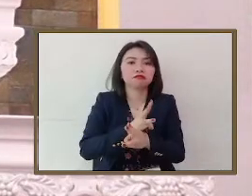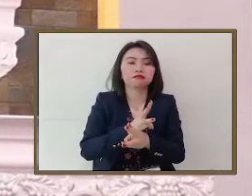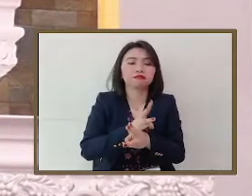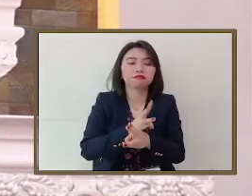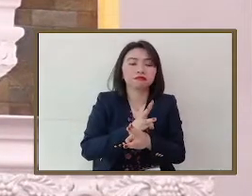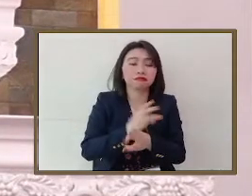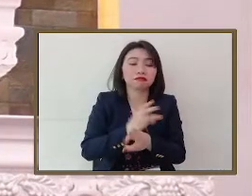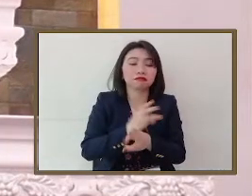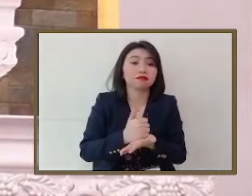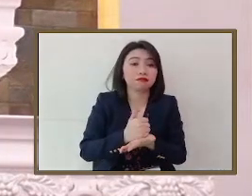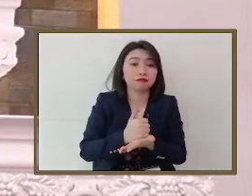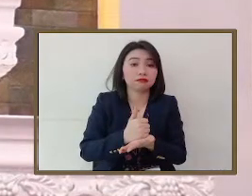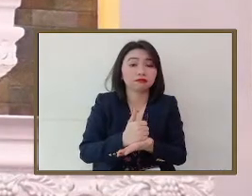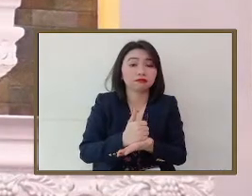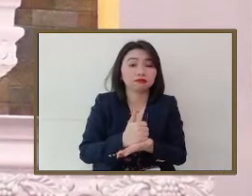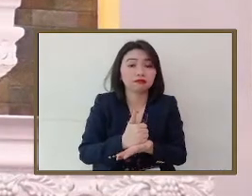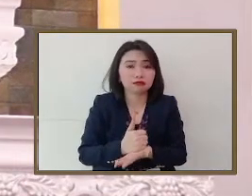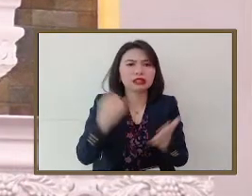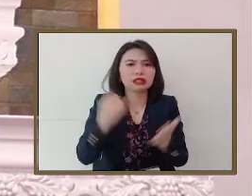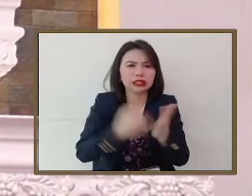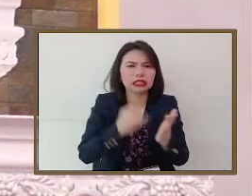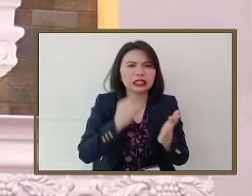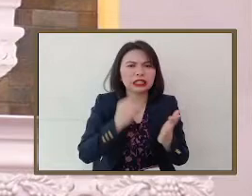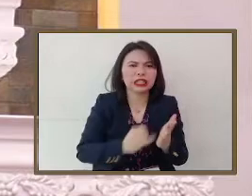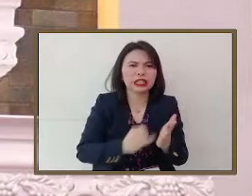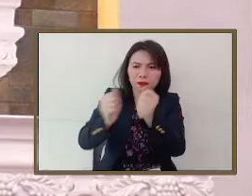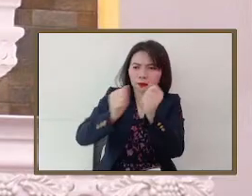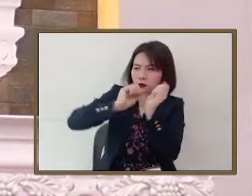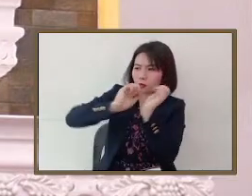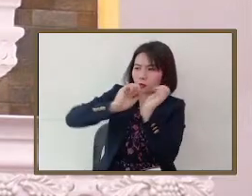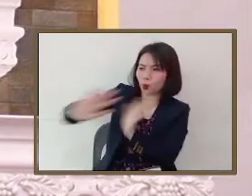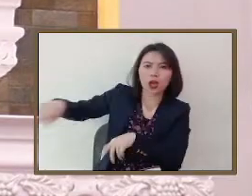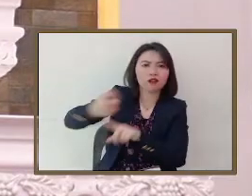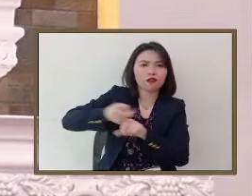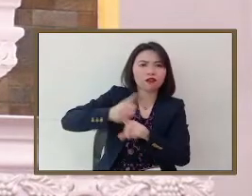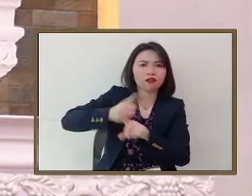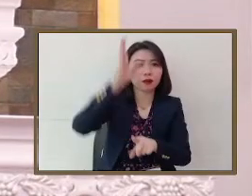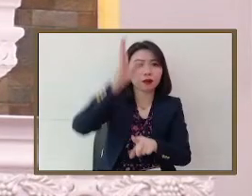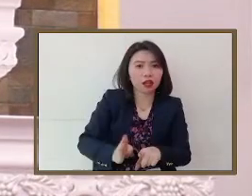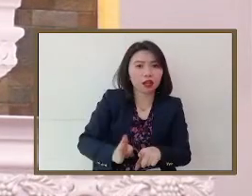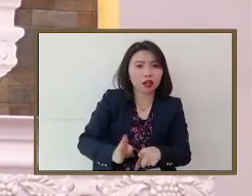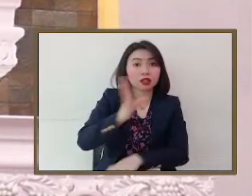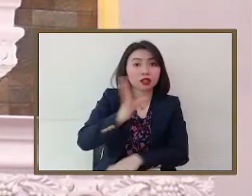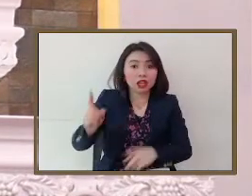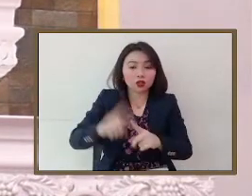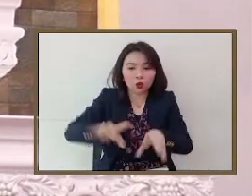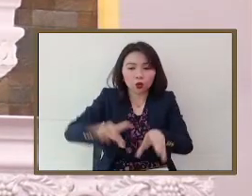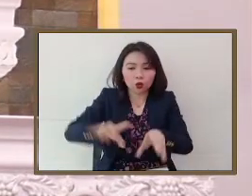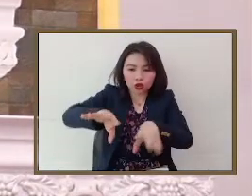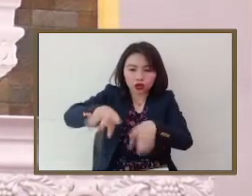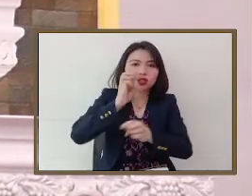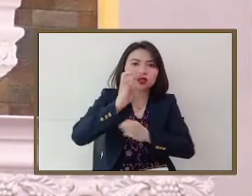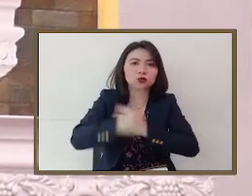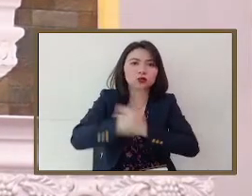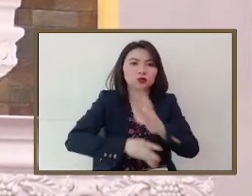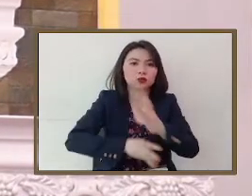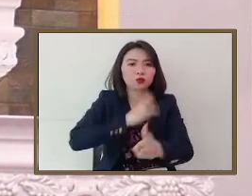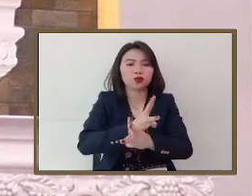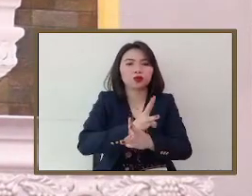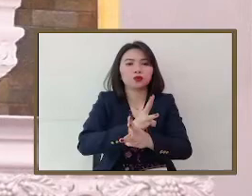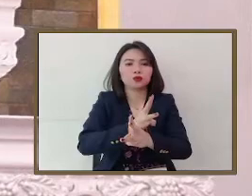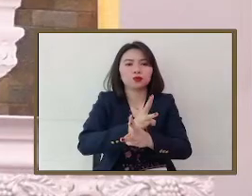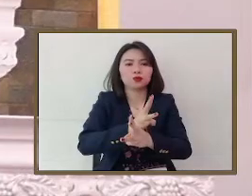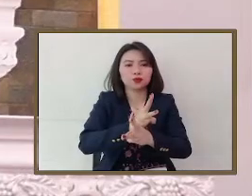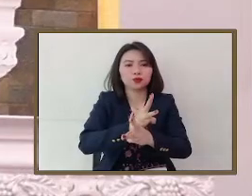You see? It is turning your back to the Lord and unto the world. You